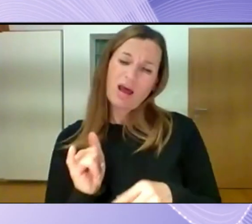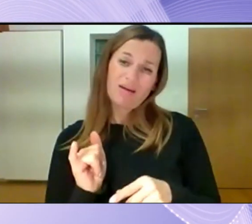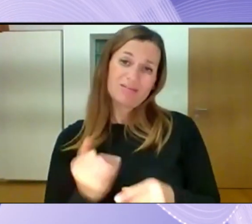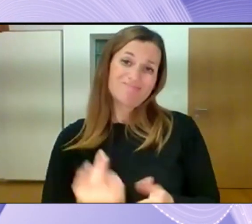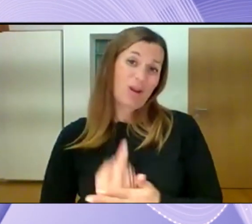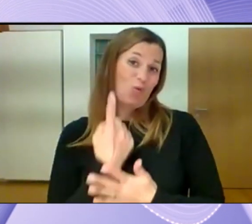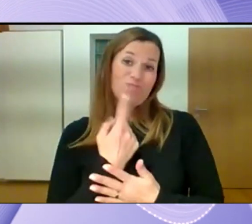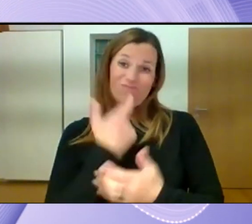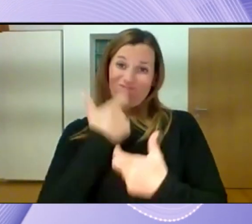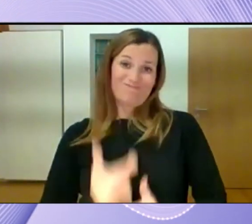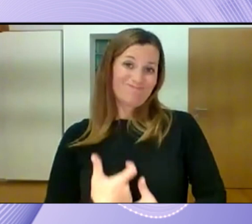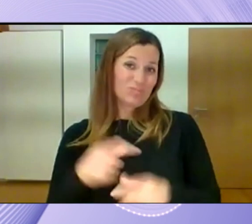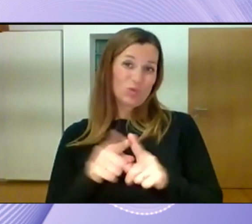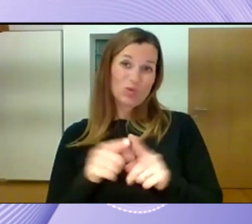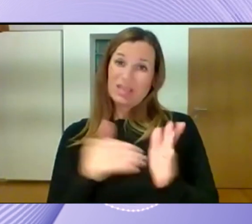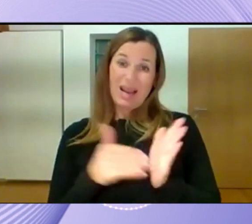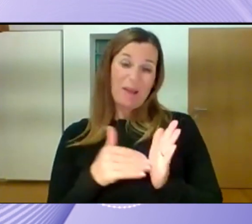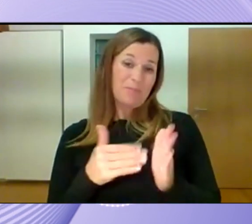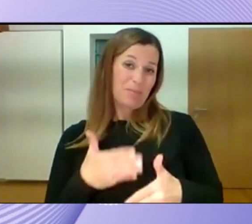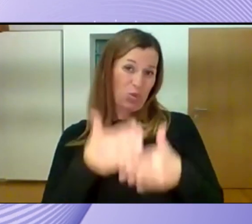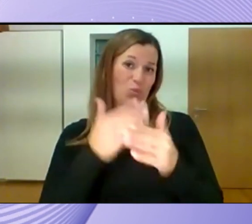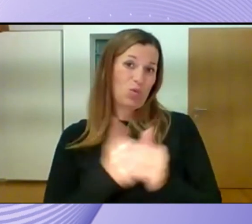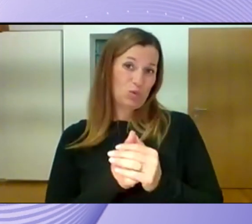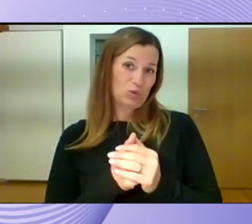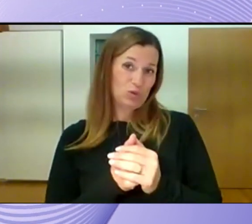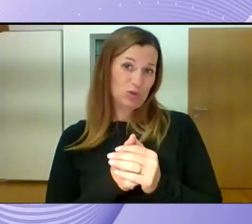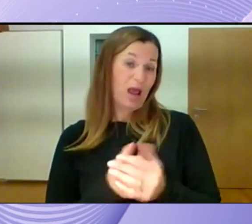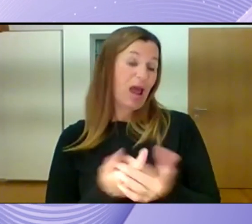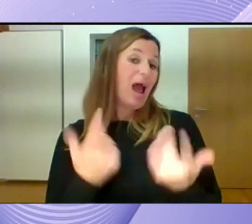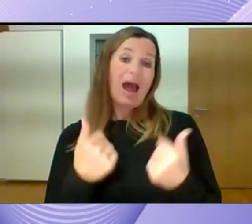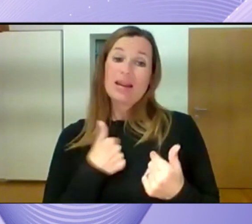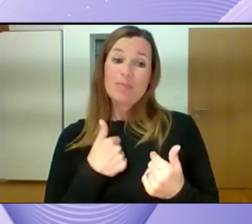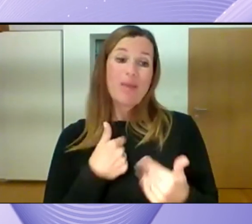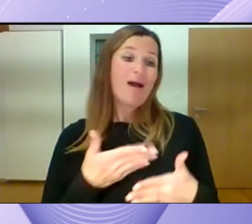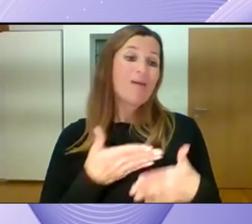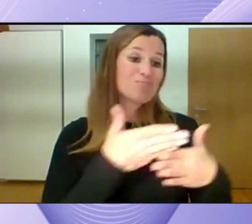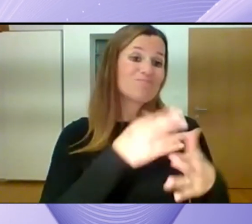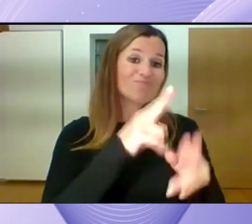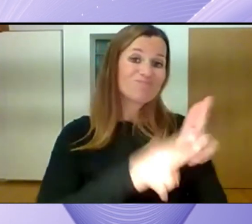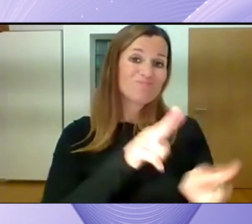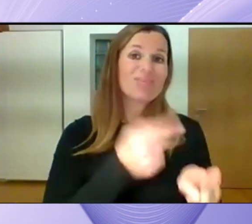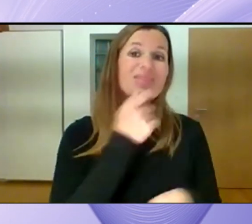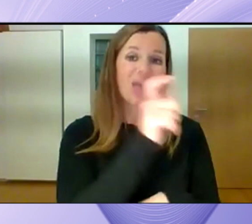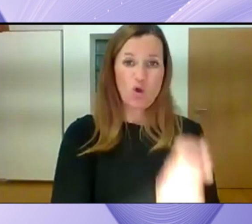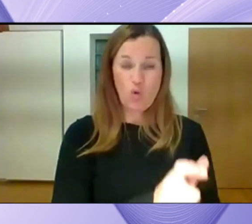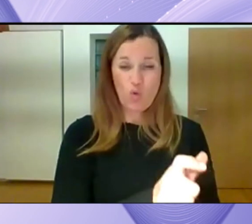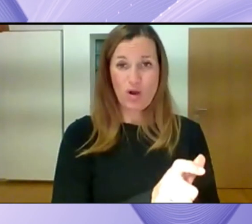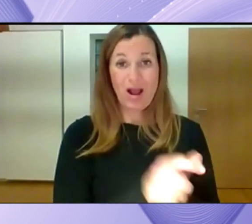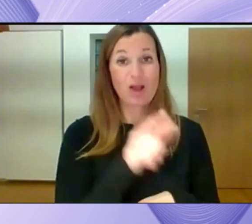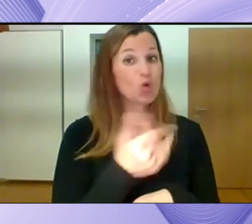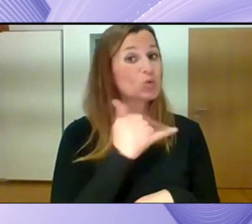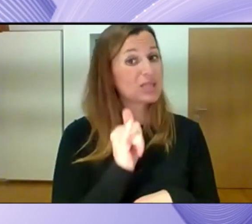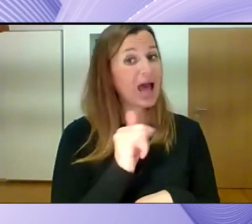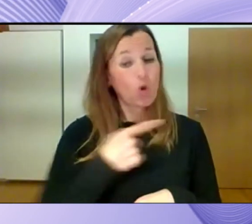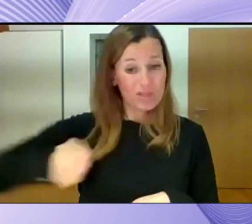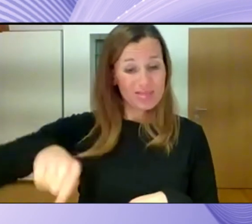vlogi. Prej ali slej v vlogi oskrbovalca za krajši ali pa daljši čas, lahko prehodno, se lahko vsak znajde, to